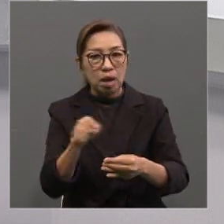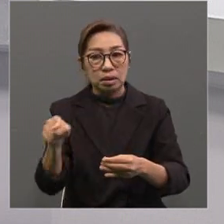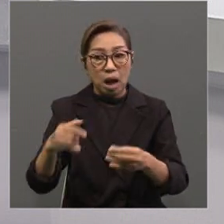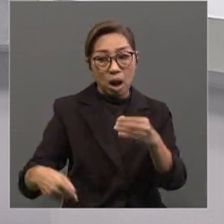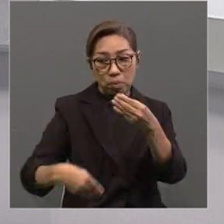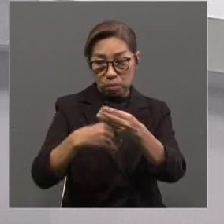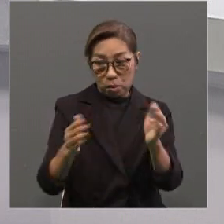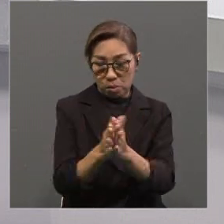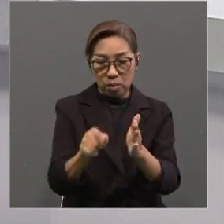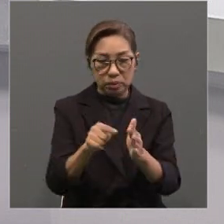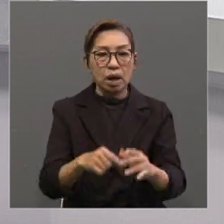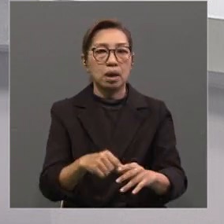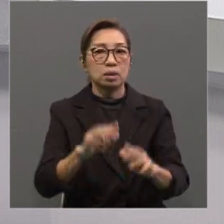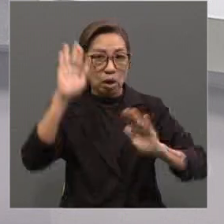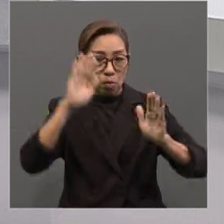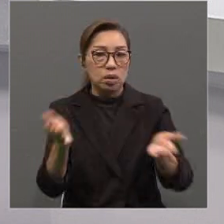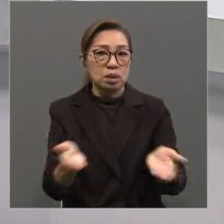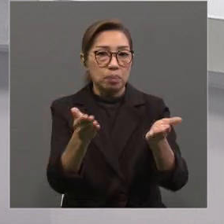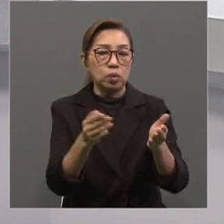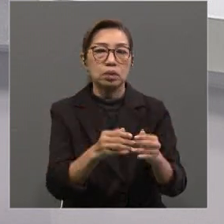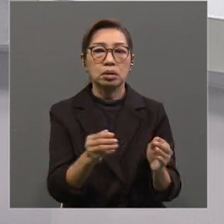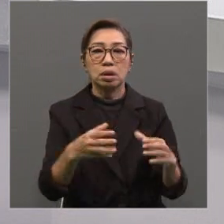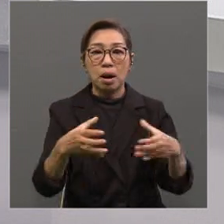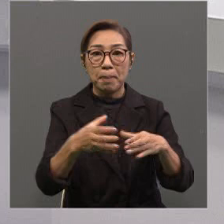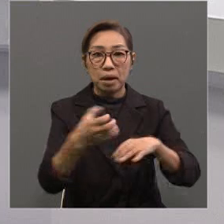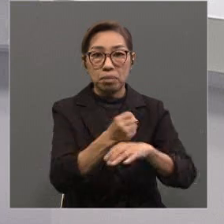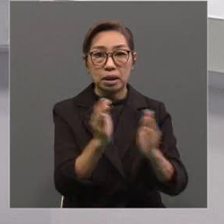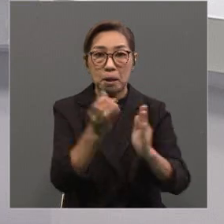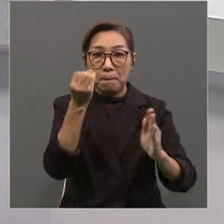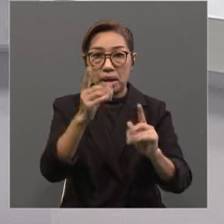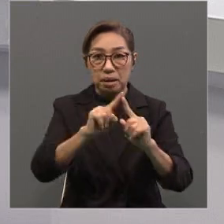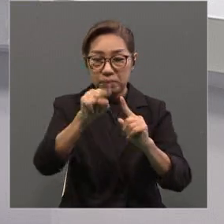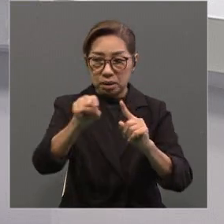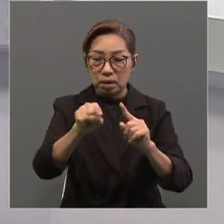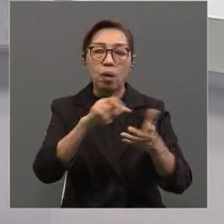ราะว่าเคยบอกไว้ว่าจะยกมือให้กับแคนดิเดตของพรรคที่ได้คะแนนจากประชาชนมากที่สุดนะคะ